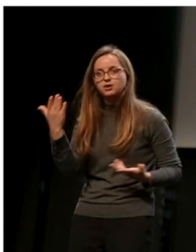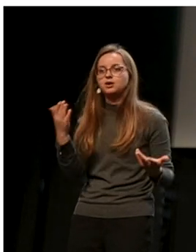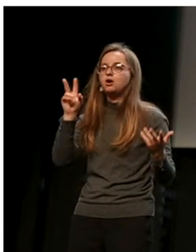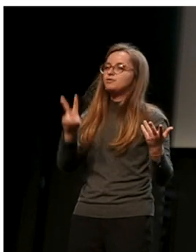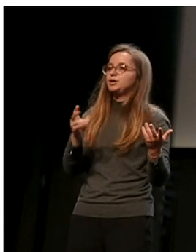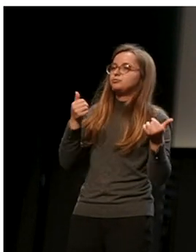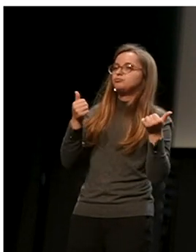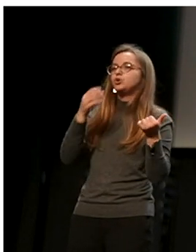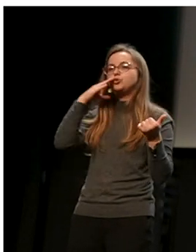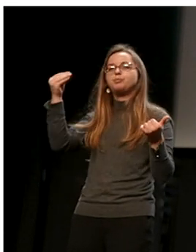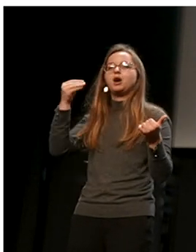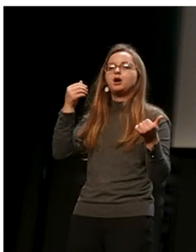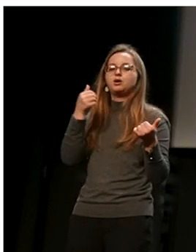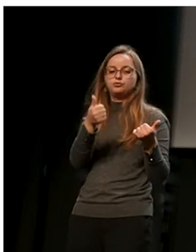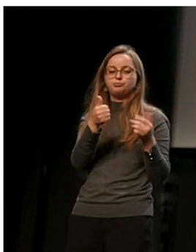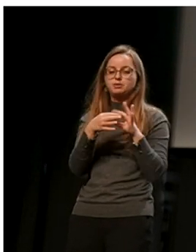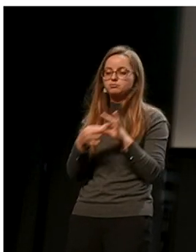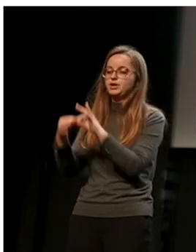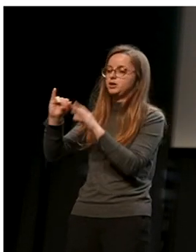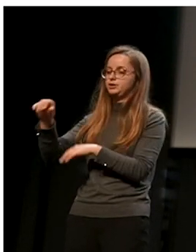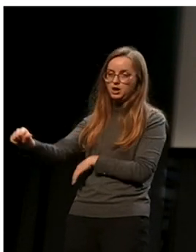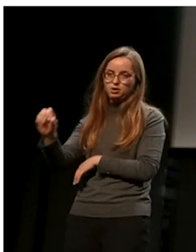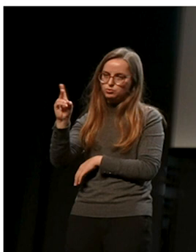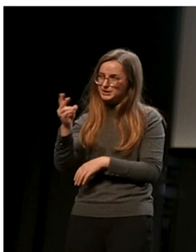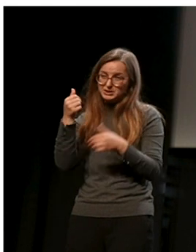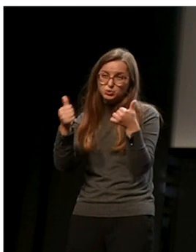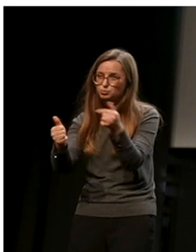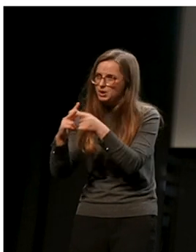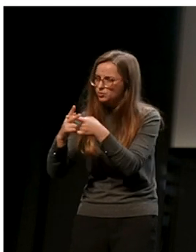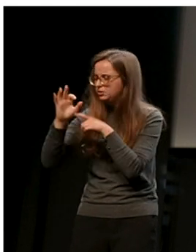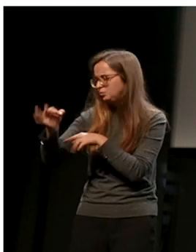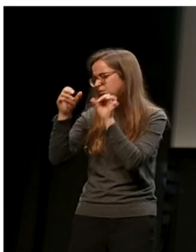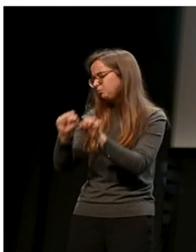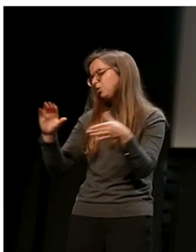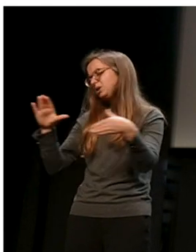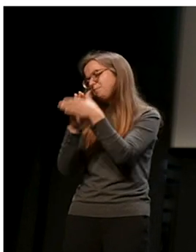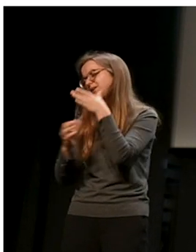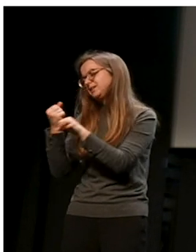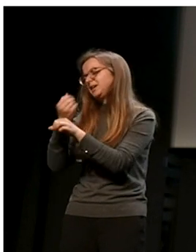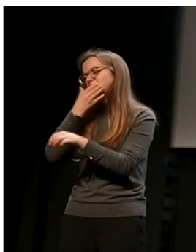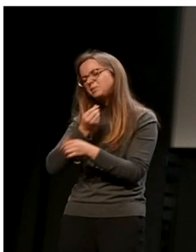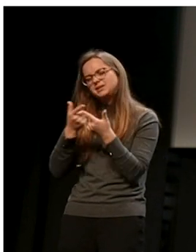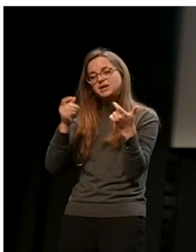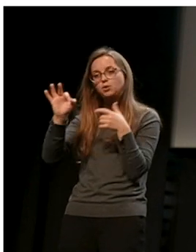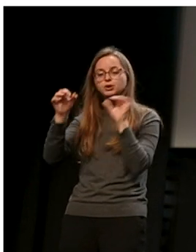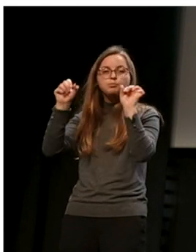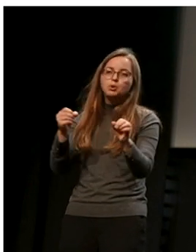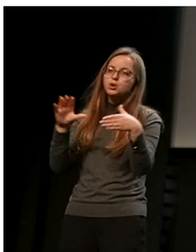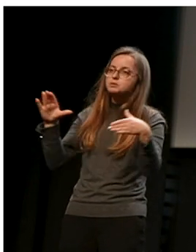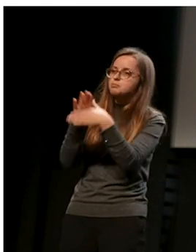humain qui utilise bien une IA, c'est un super outil, et ça peut faire des belles images, et on pourra même avoir des images originales